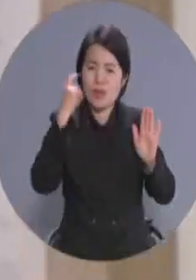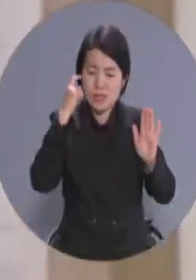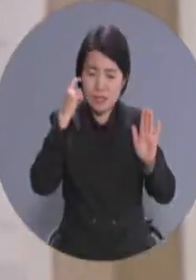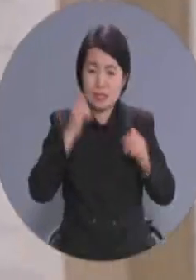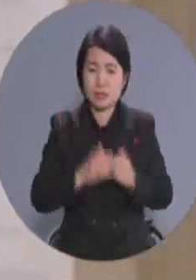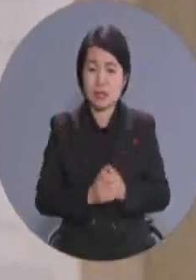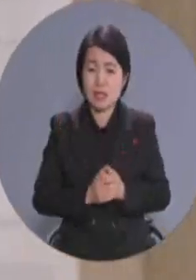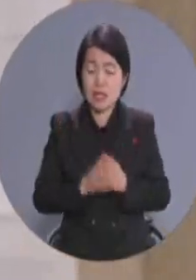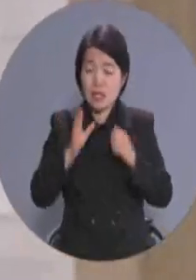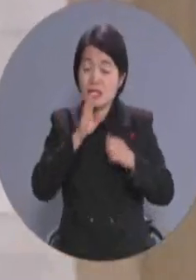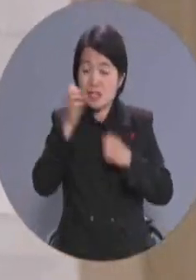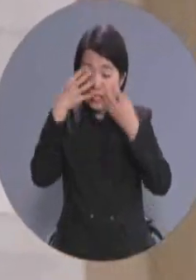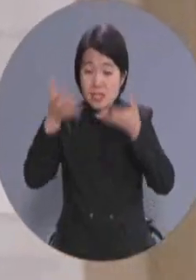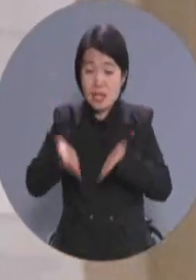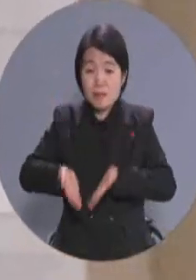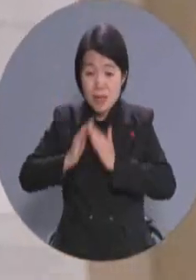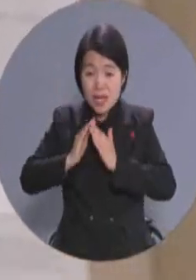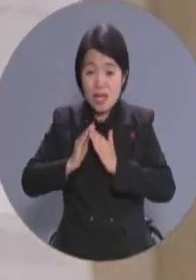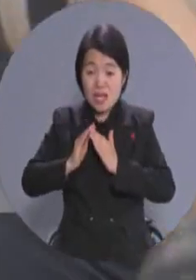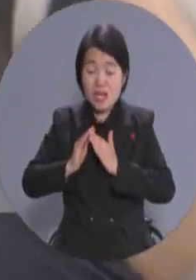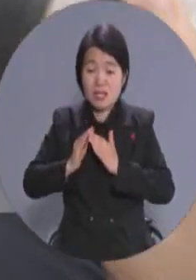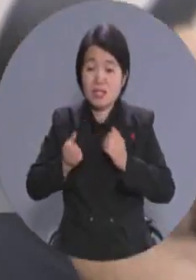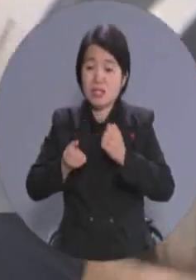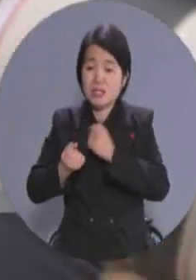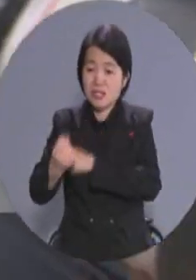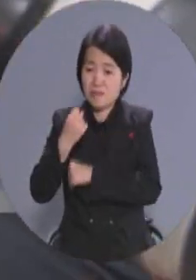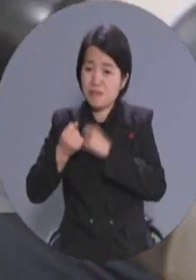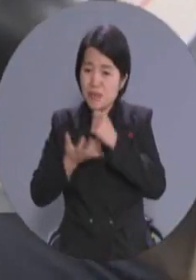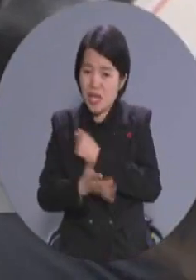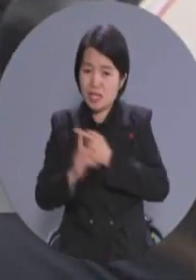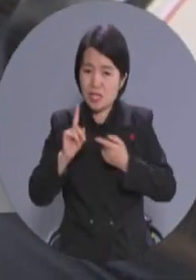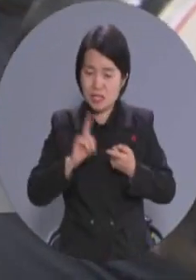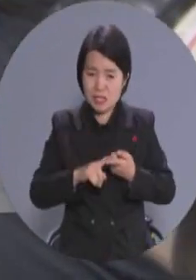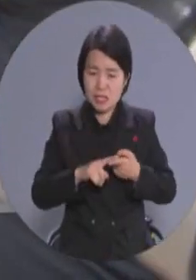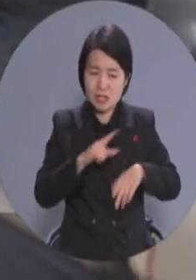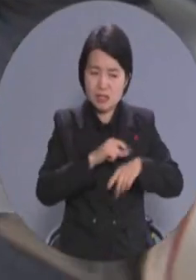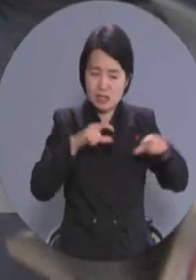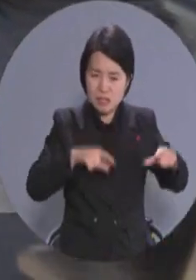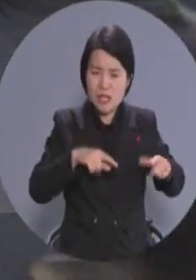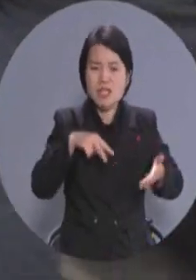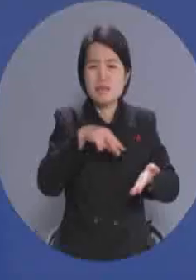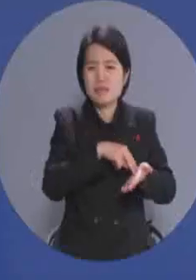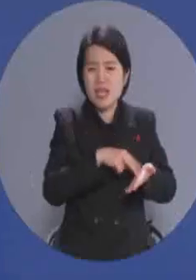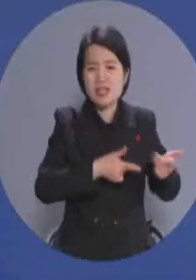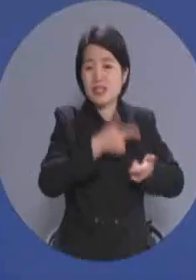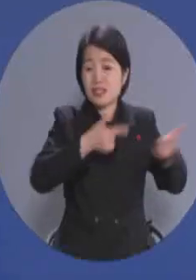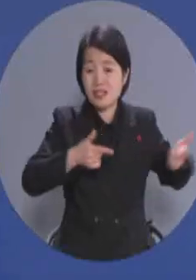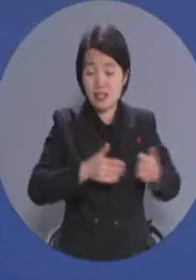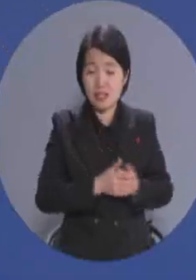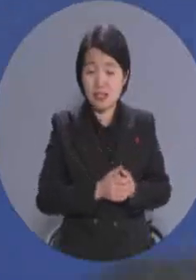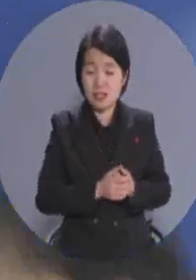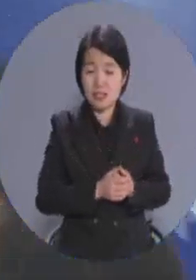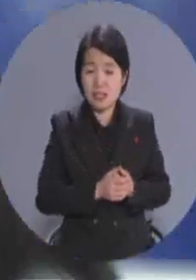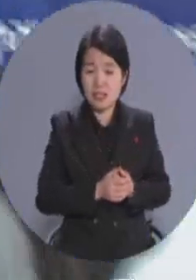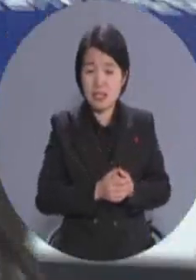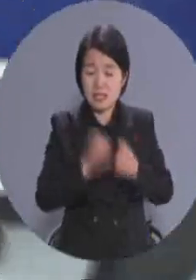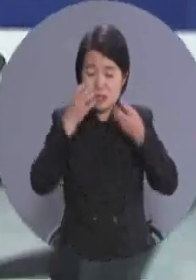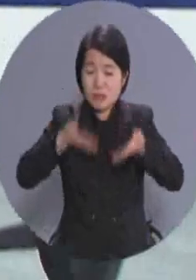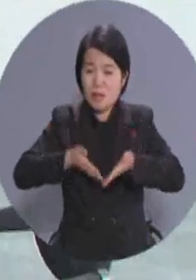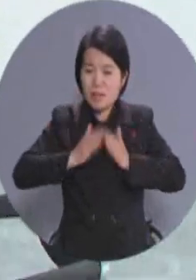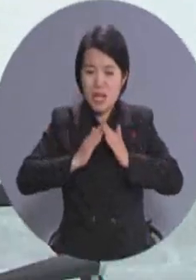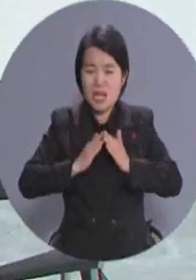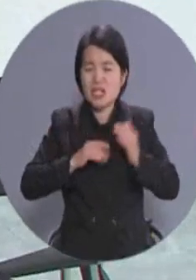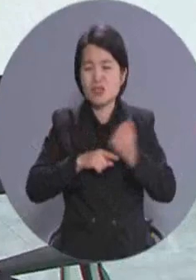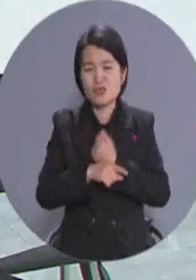실제 창당이 이루어질 경우 파급력에 대해서는 지역 정치권 내에서도 전망이 엇갈립니다 창당 명분이 부족한만큼